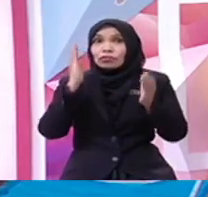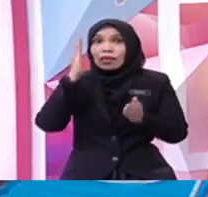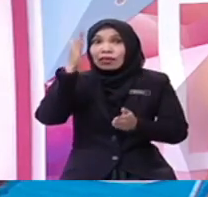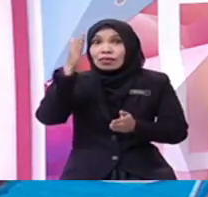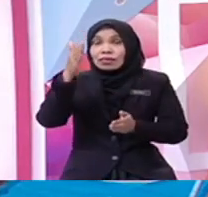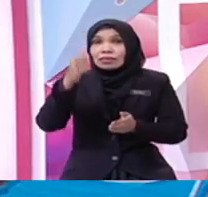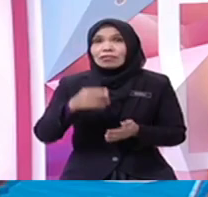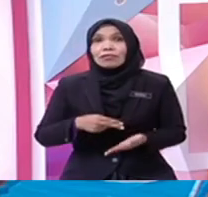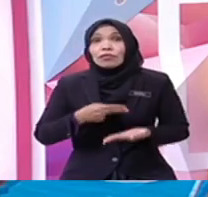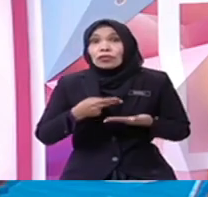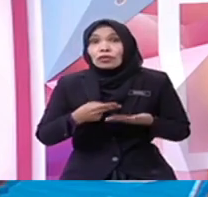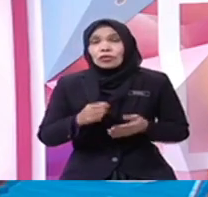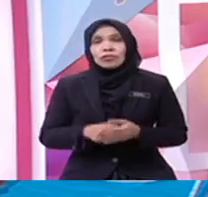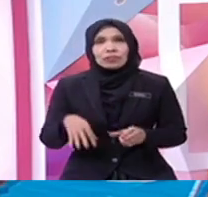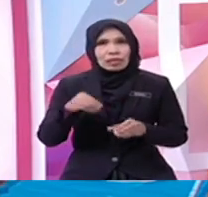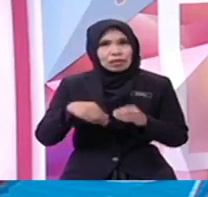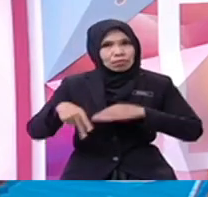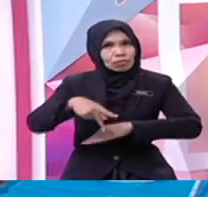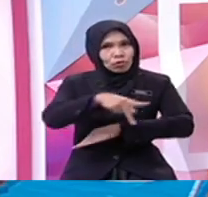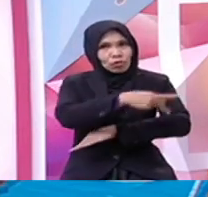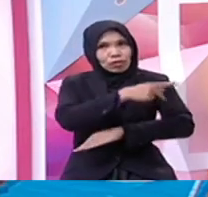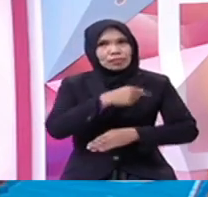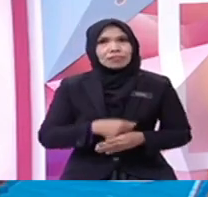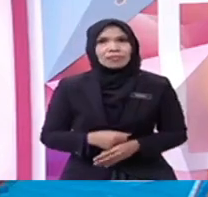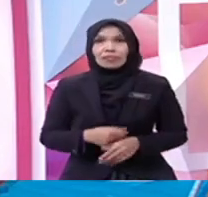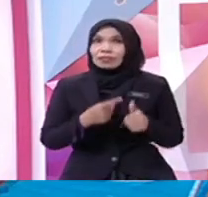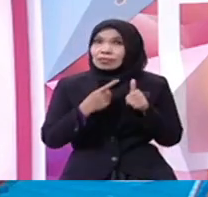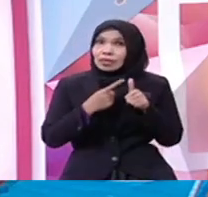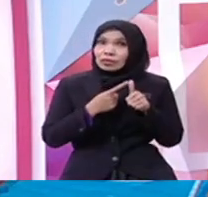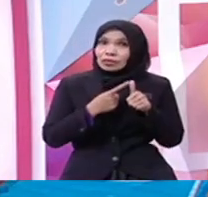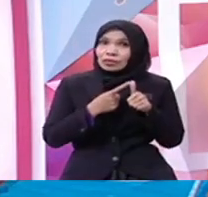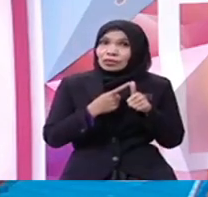di kerumah mungkin asik gue santai